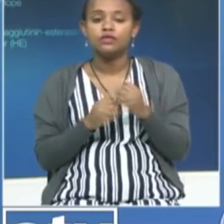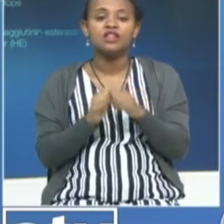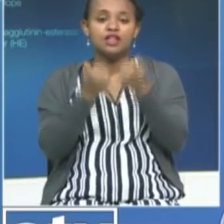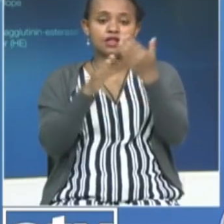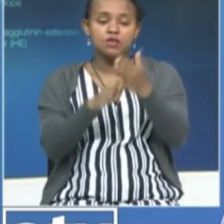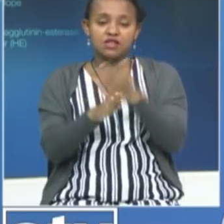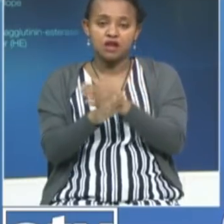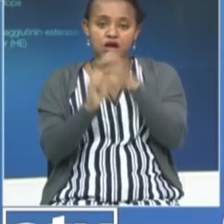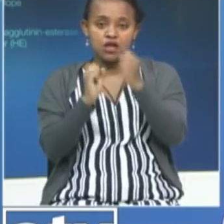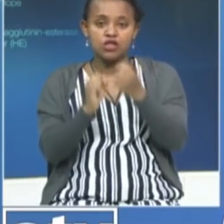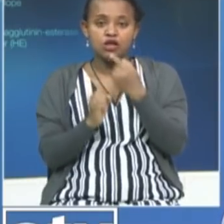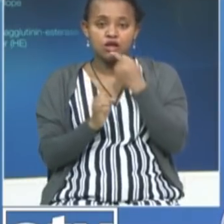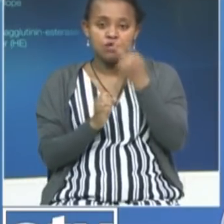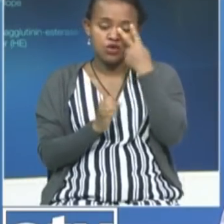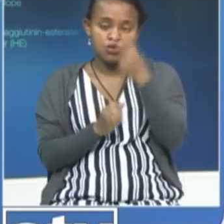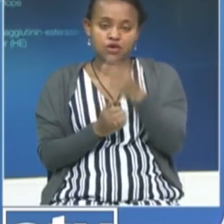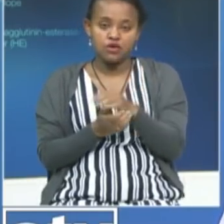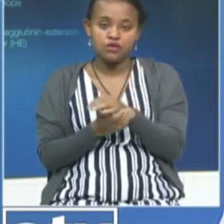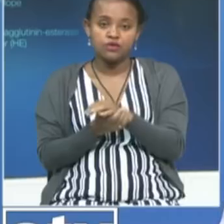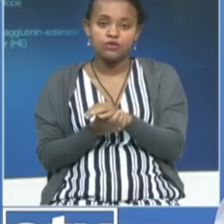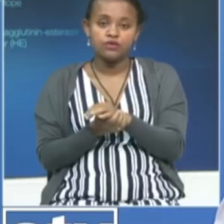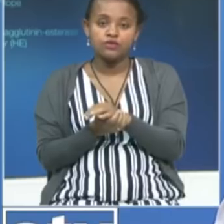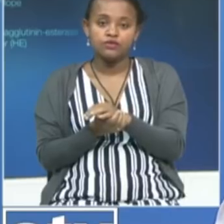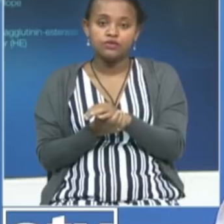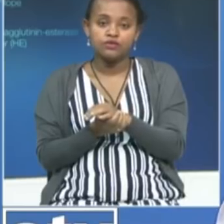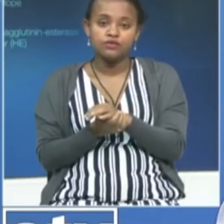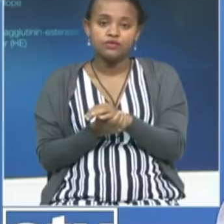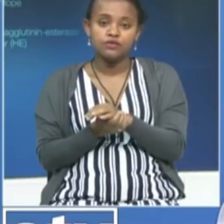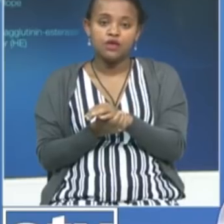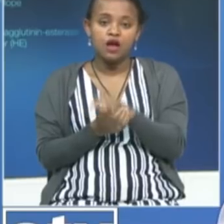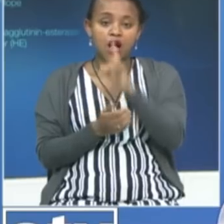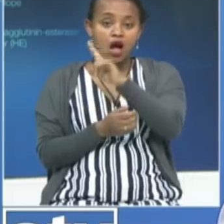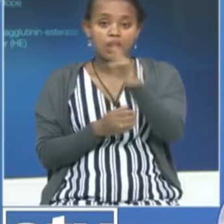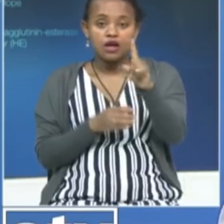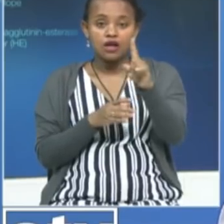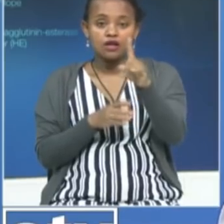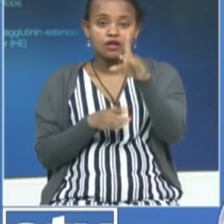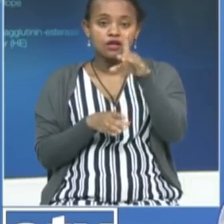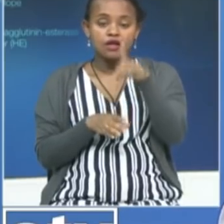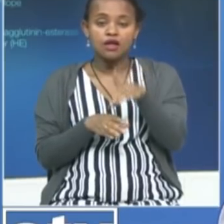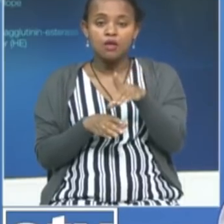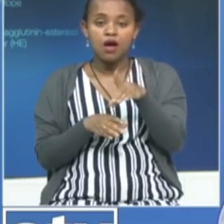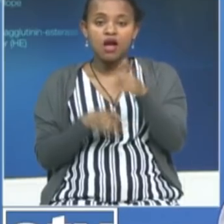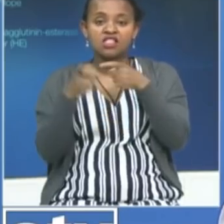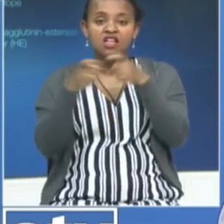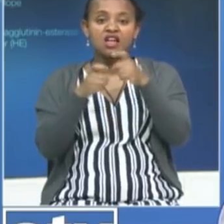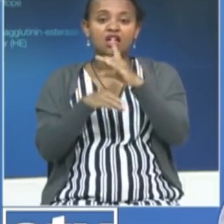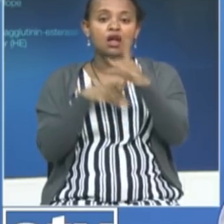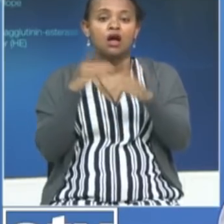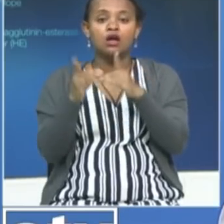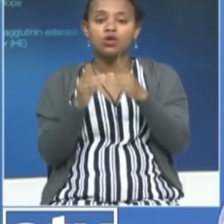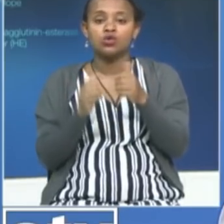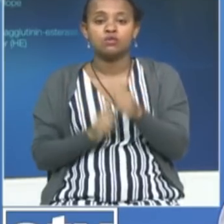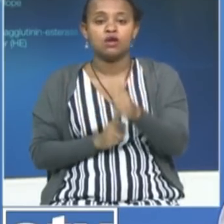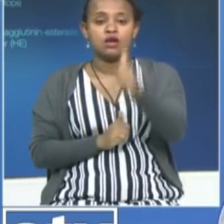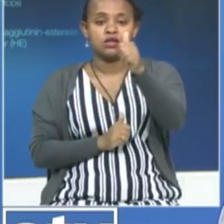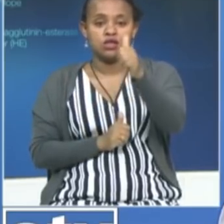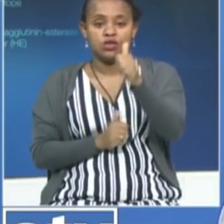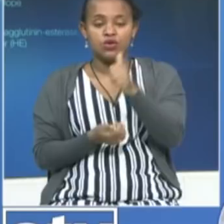ማስተካከል ይቻላል የሚለውን ነው። ጥሩ እንግዲህ የአንዳንድ ከተማ መስተዳደር እና ክልሎችም በራሳቸው አሁን